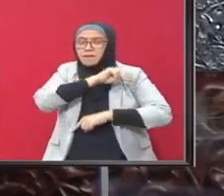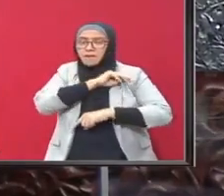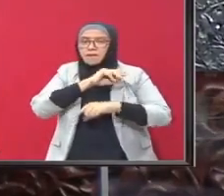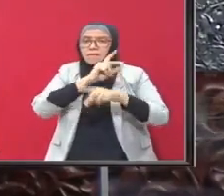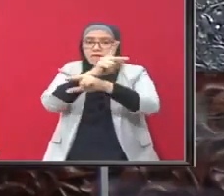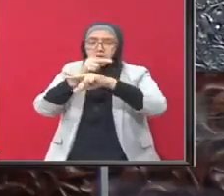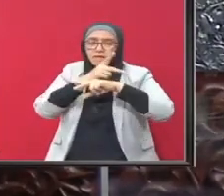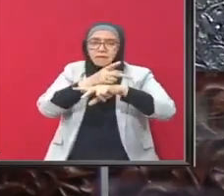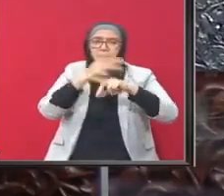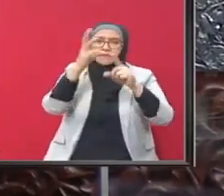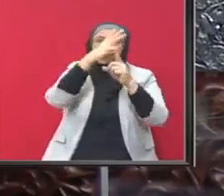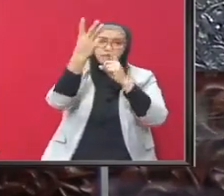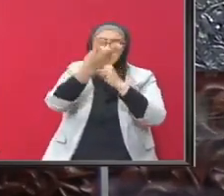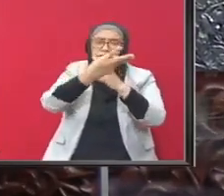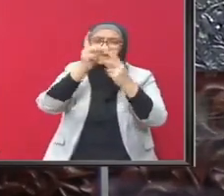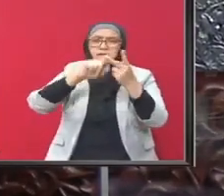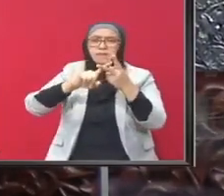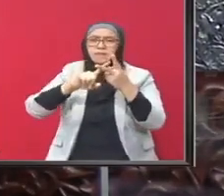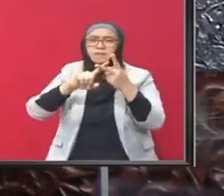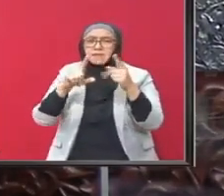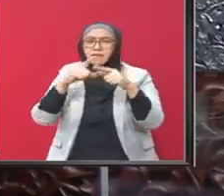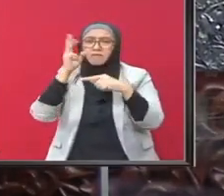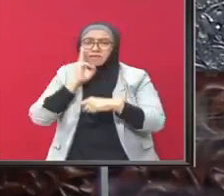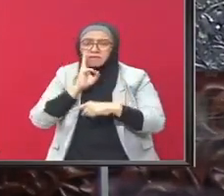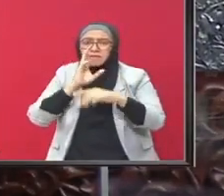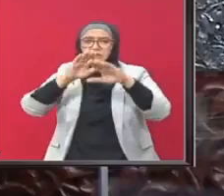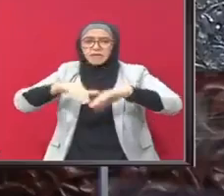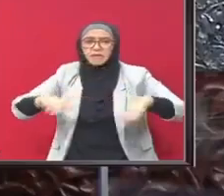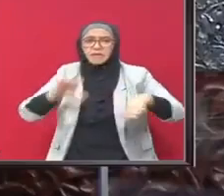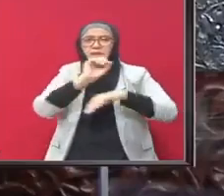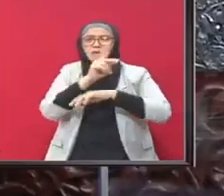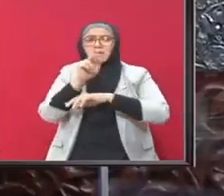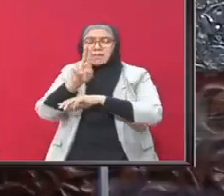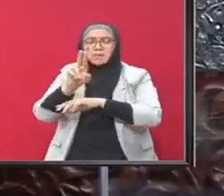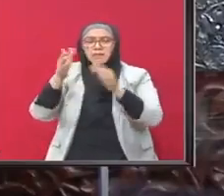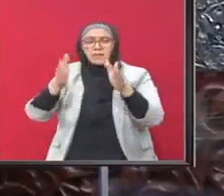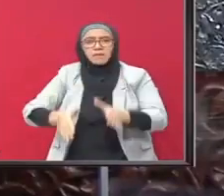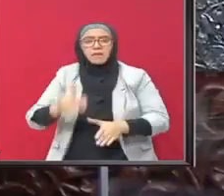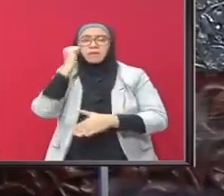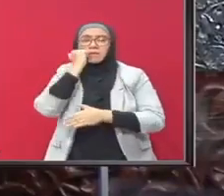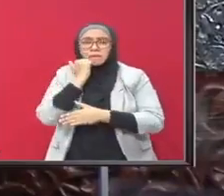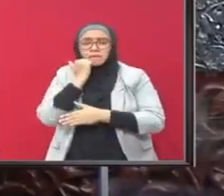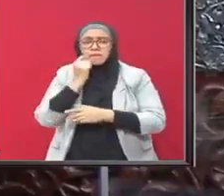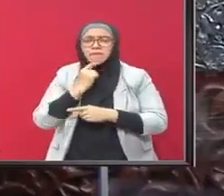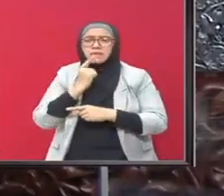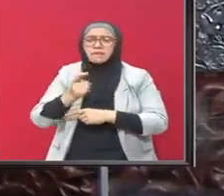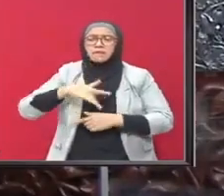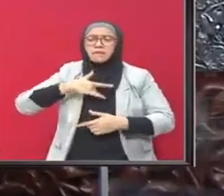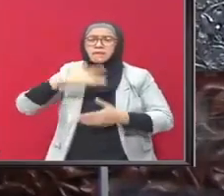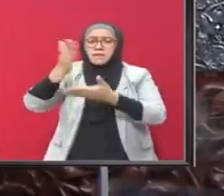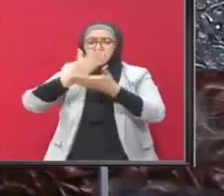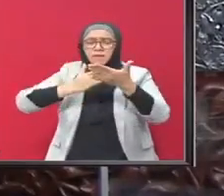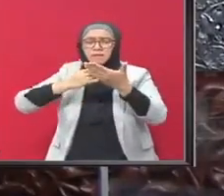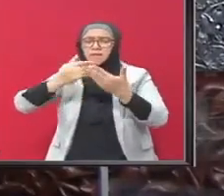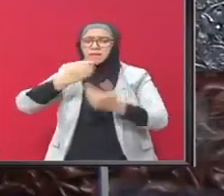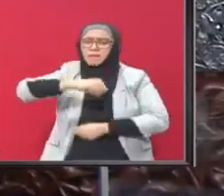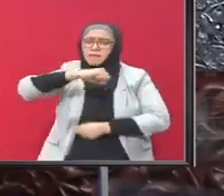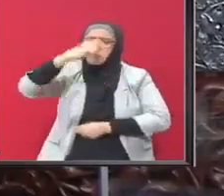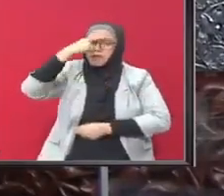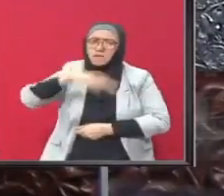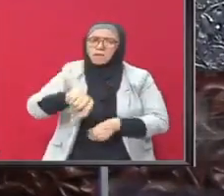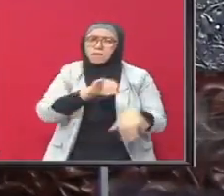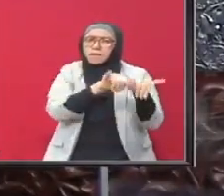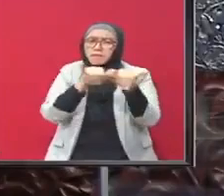keluarga wanita karena karena oke you warga emas make serase sebahagian daripada perjuangan adalah untuk